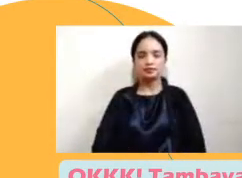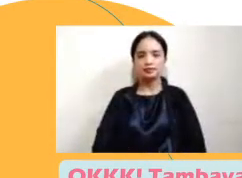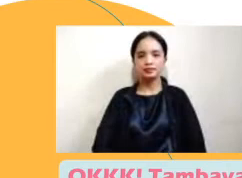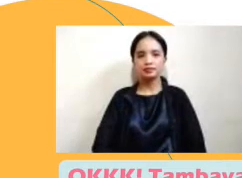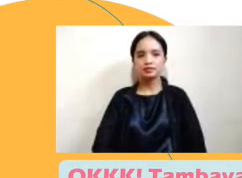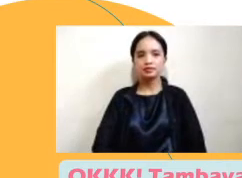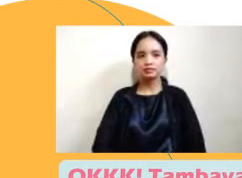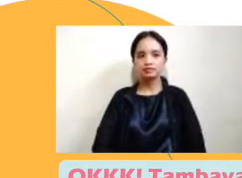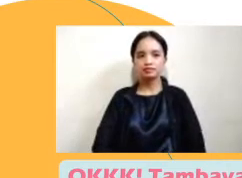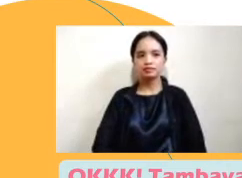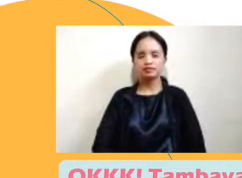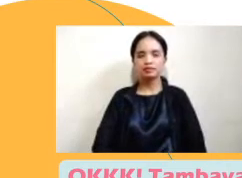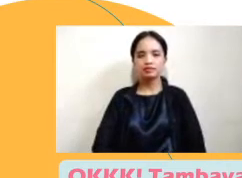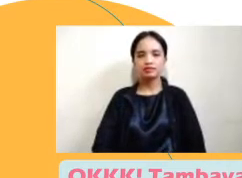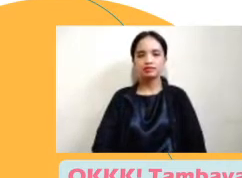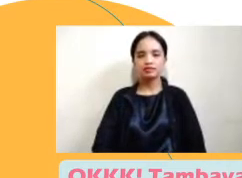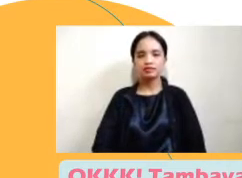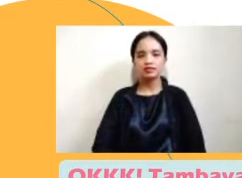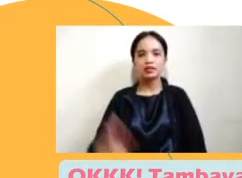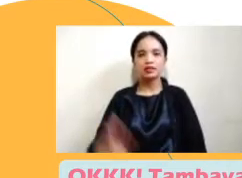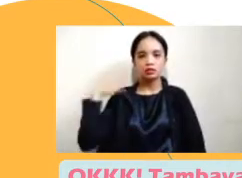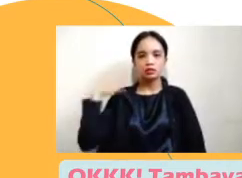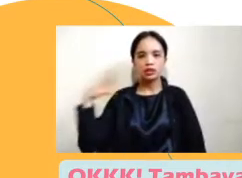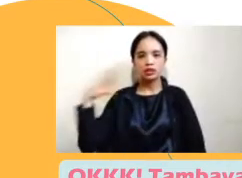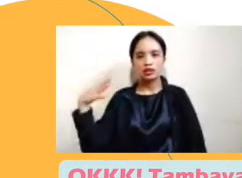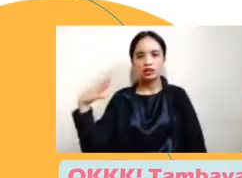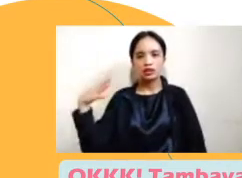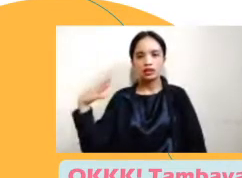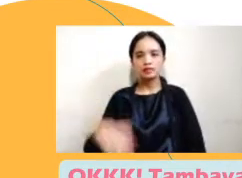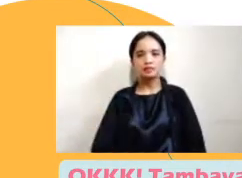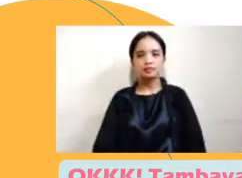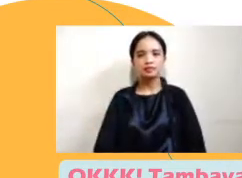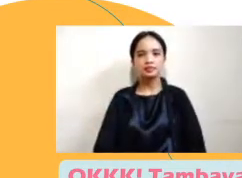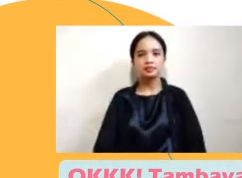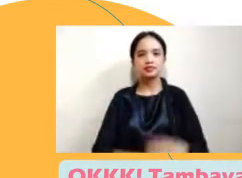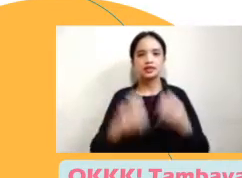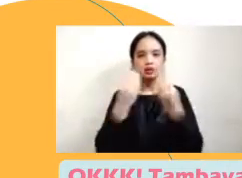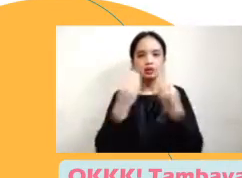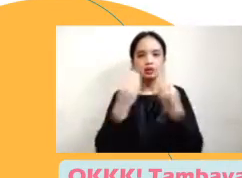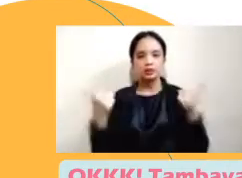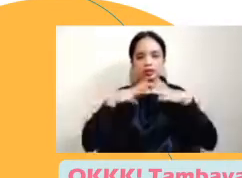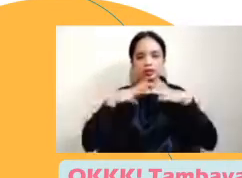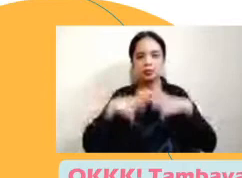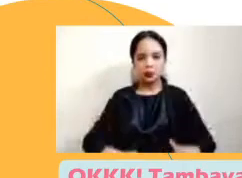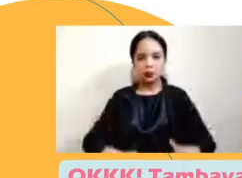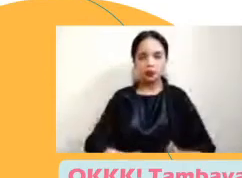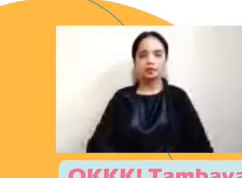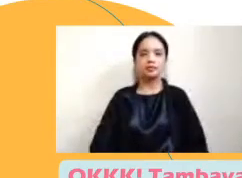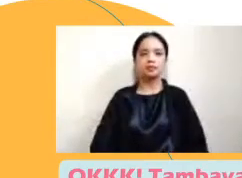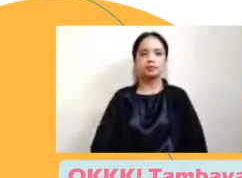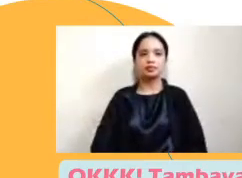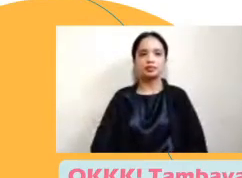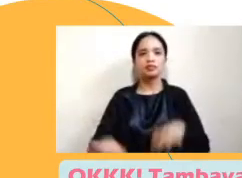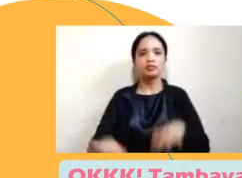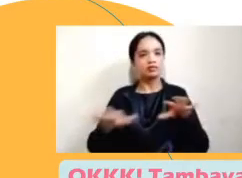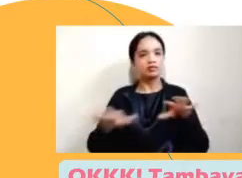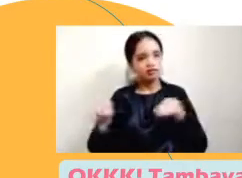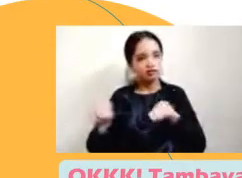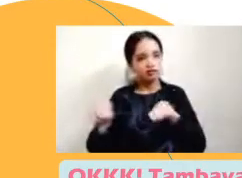Katatagan. Wait lang. Kaginhawaan tayo. Sige lang, marami. Kilos.